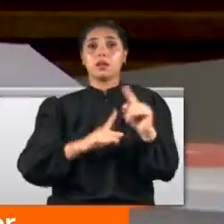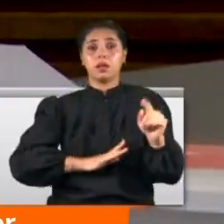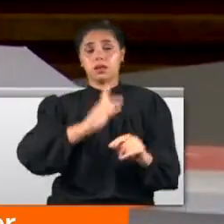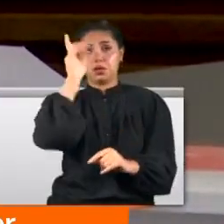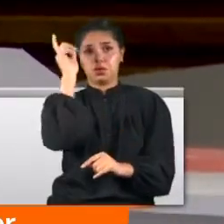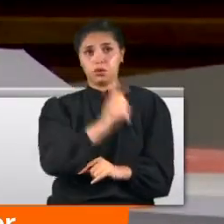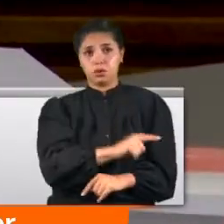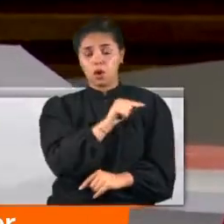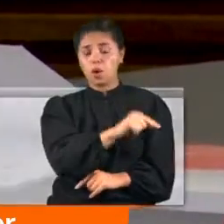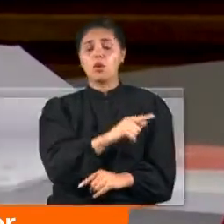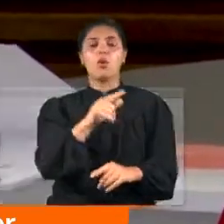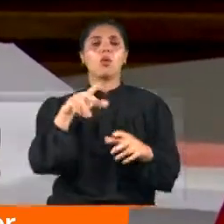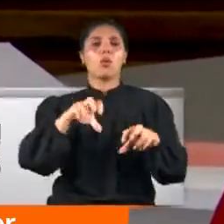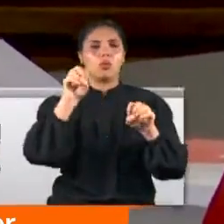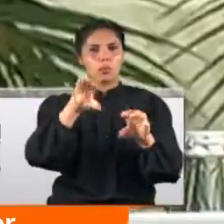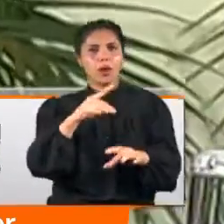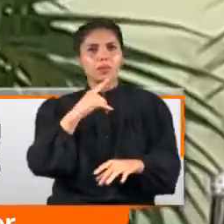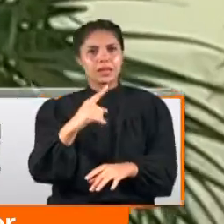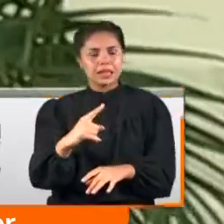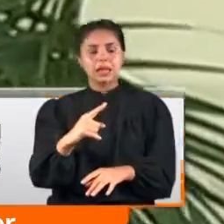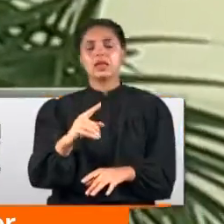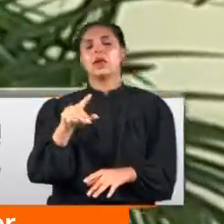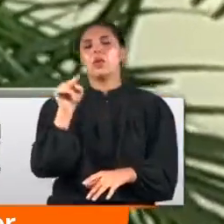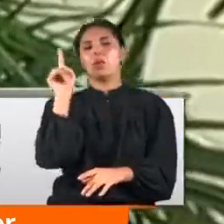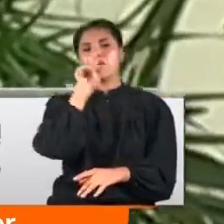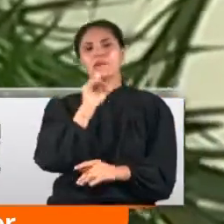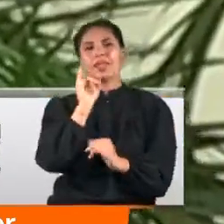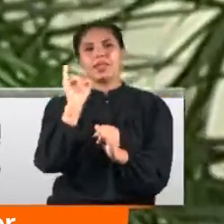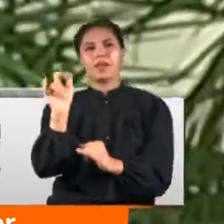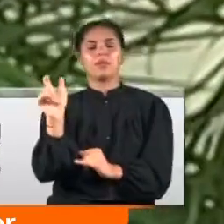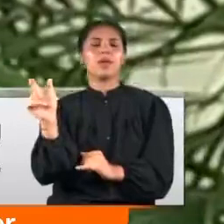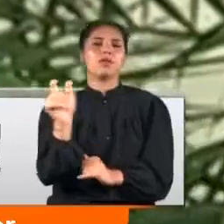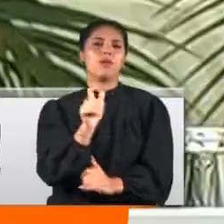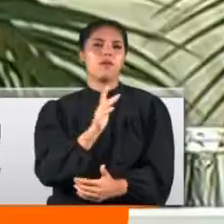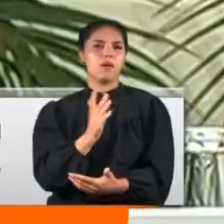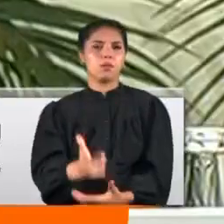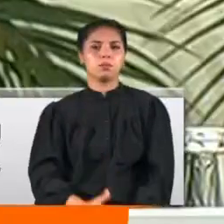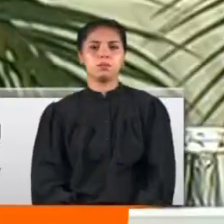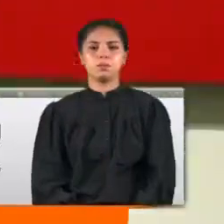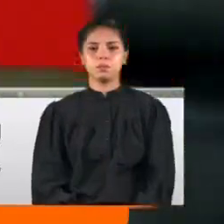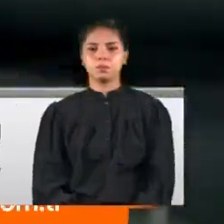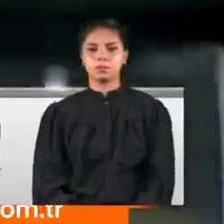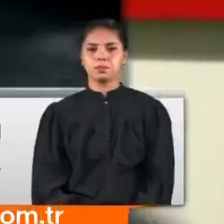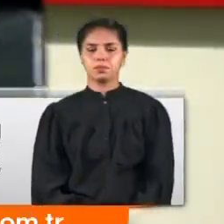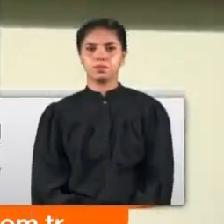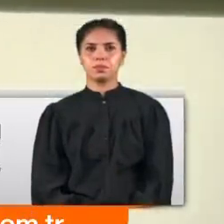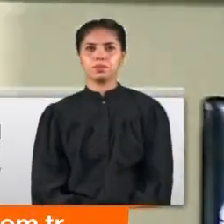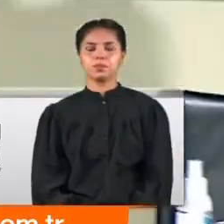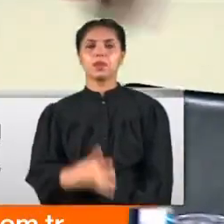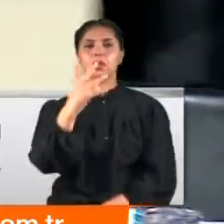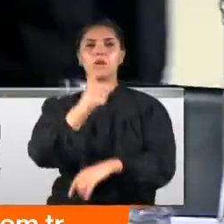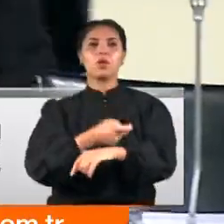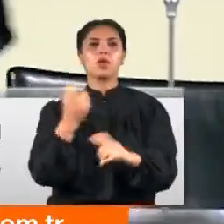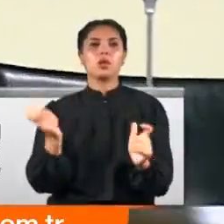bırakmalı dediği için gelen tepkilere de değindi. Benim istifa edeceğim şeklinde bir haber de yayıyorlar. Geçiniz bunları. Yaklaşık 4 saat